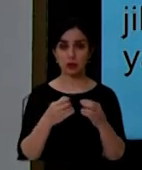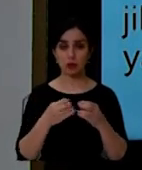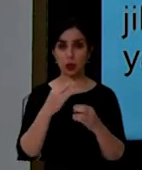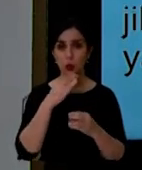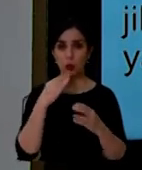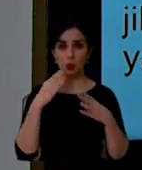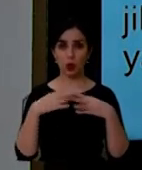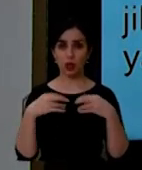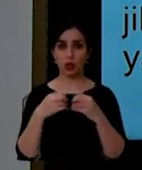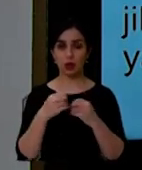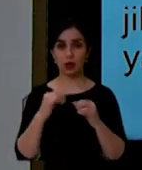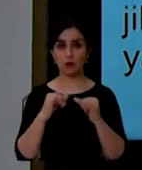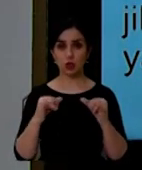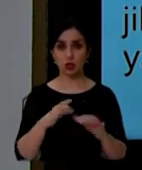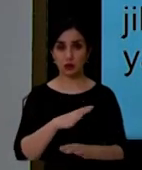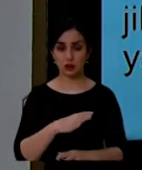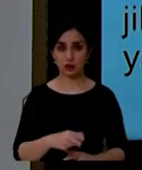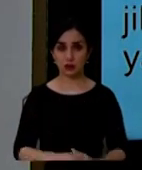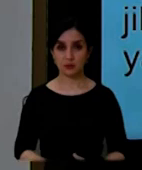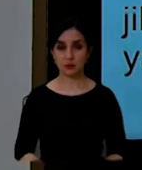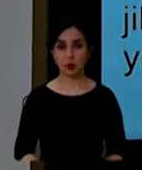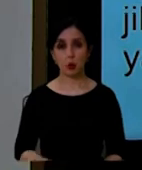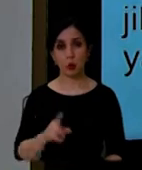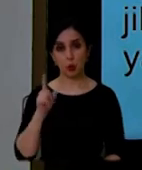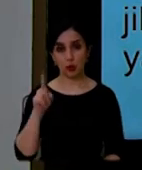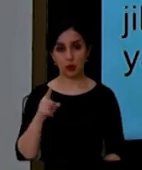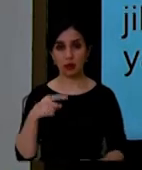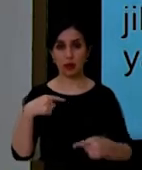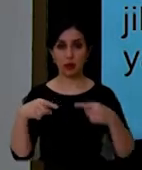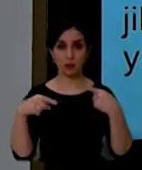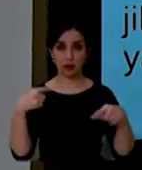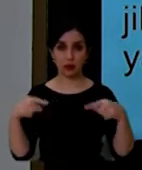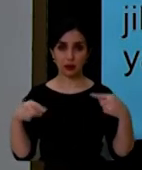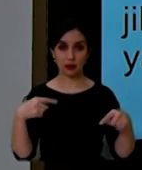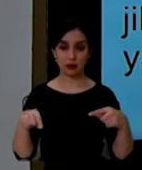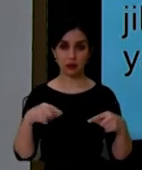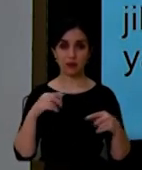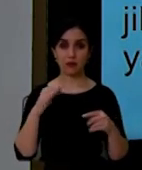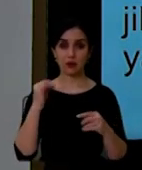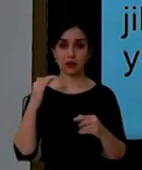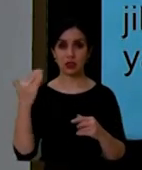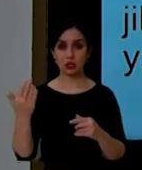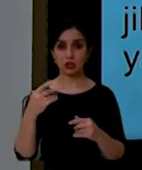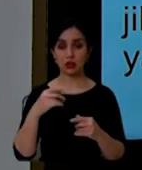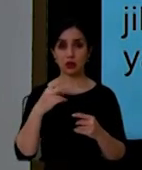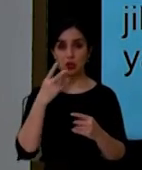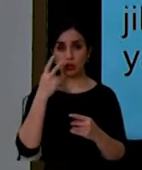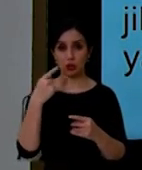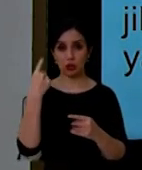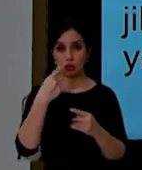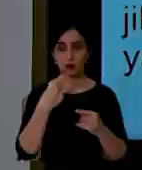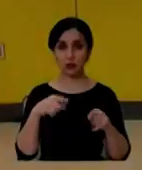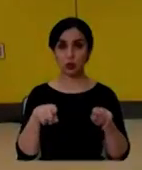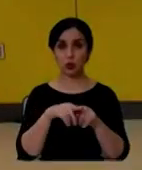kub aylələri rıvajləngin. Ular nəql-məxləgi, təşqi qiyafası kub